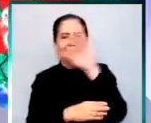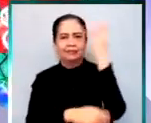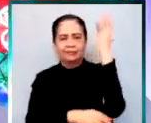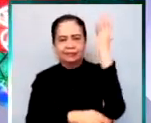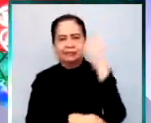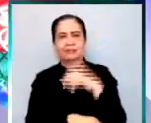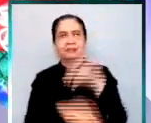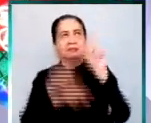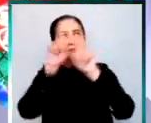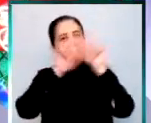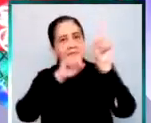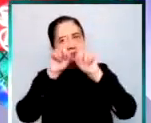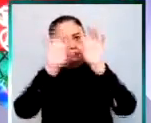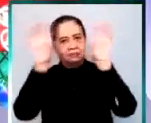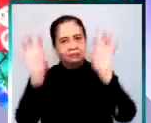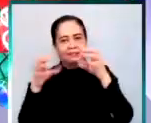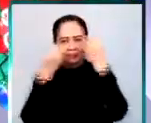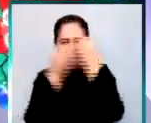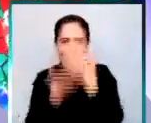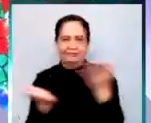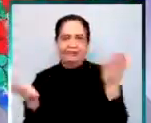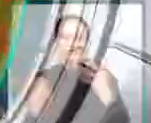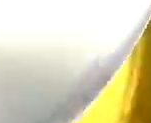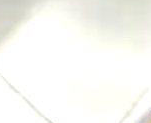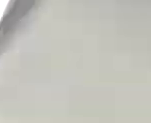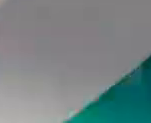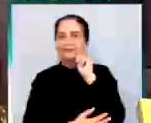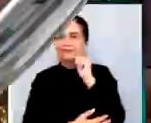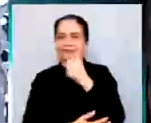palamuti, ibabahagi yan ni Von Aquino.